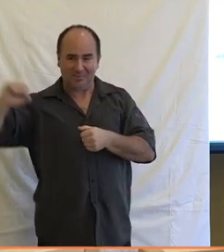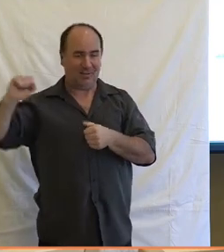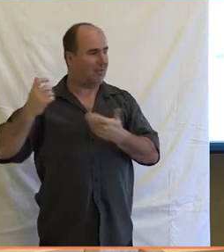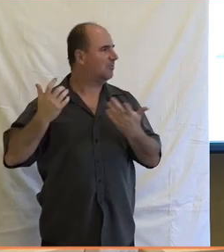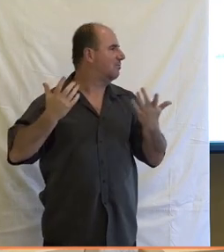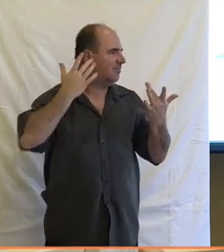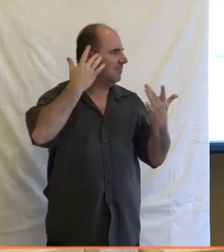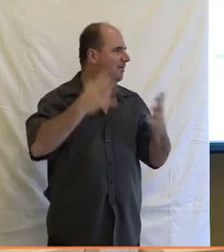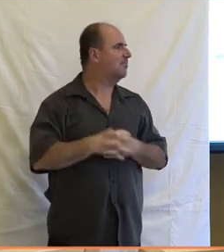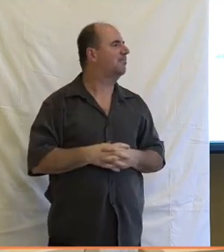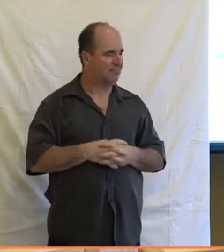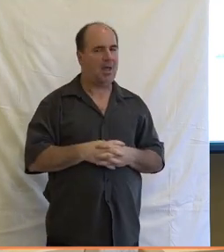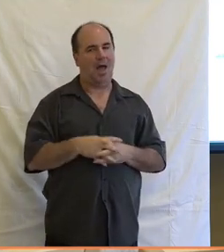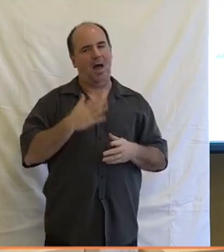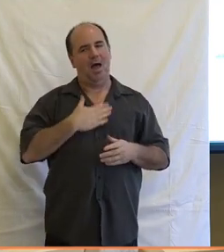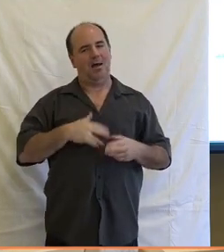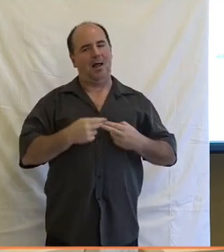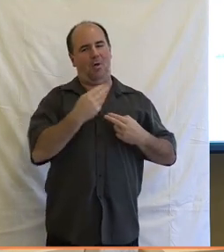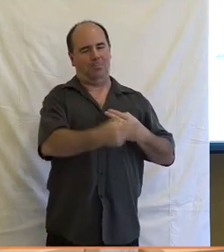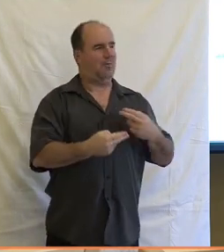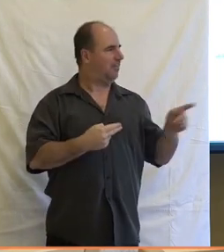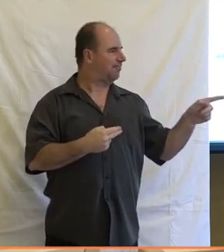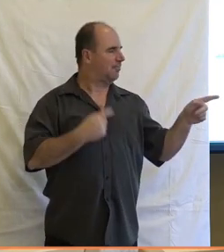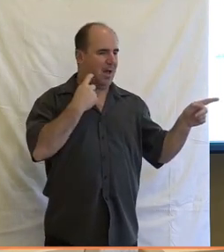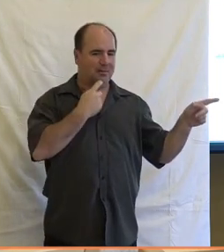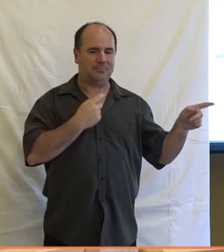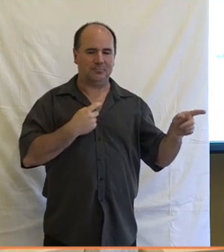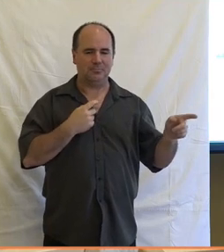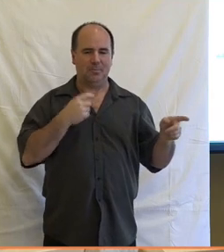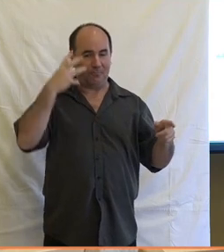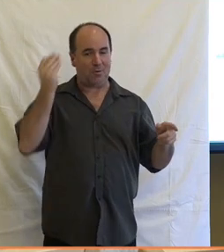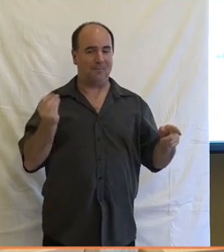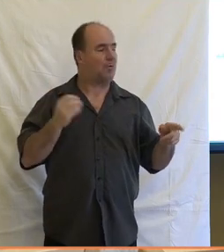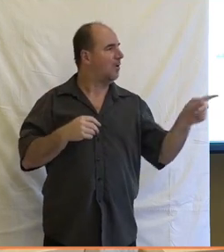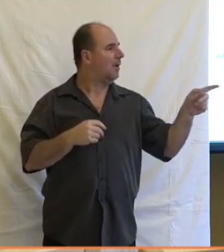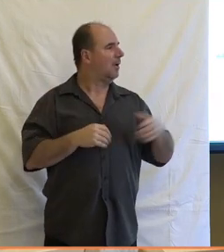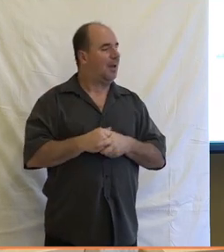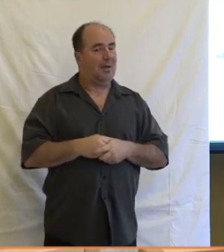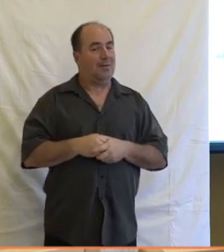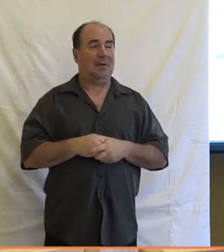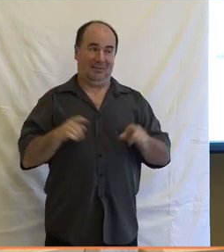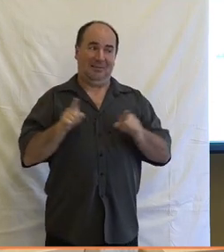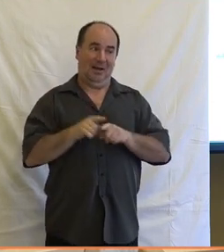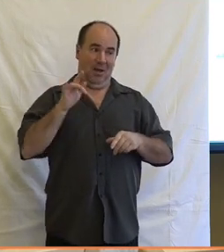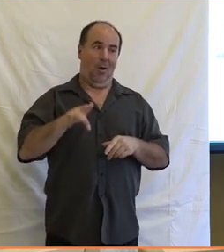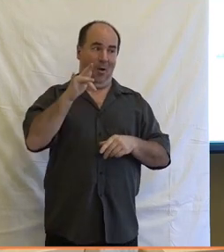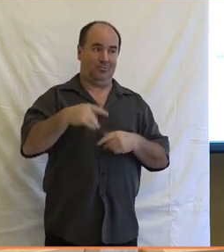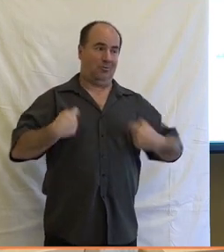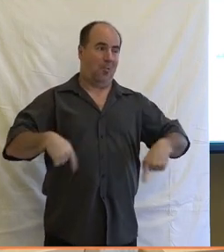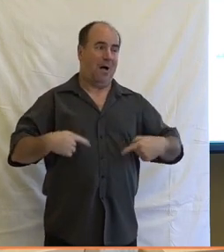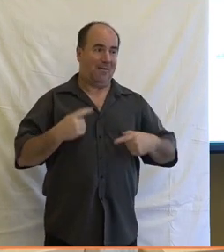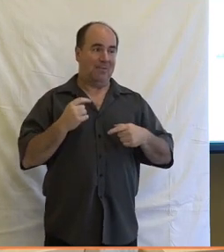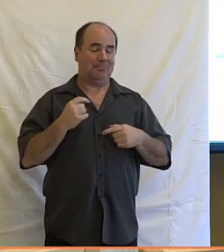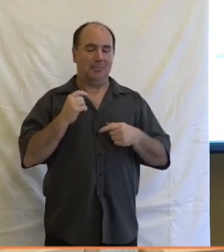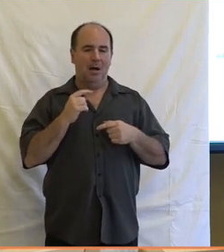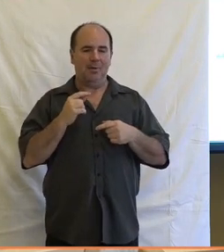Že my se s tím taky občas setkáváme přesně s touhletou, vlastně, jakoby s touhletou myšlenkou, aby ty technologie nevytlačily tu lidskost nebo toho člověka